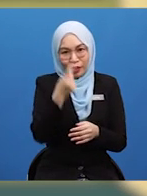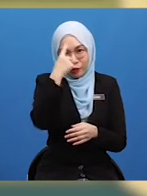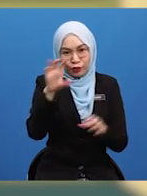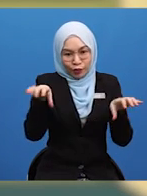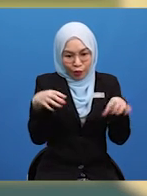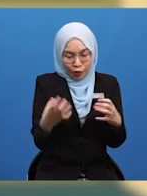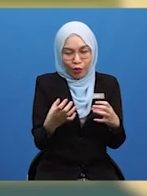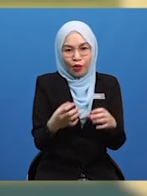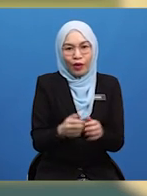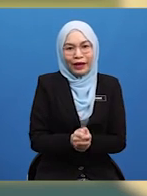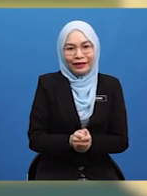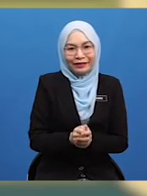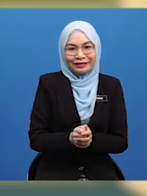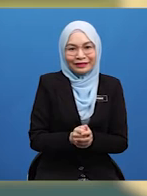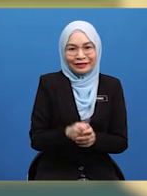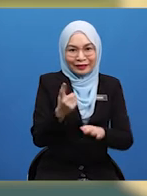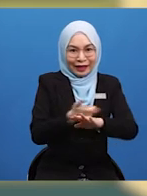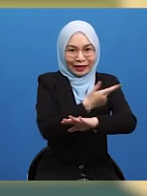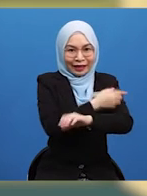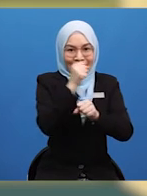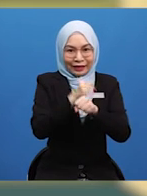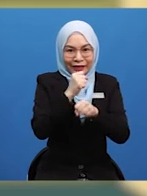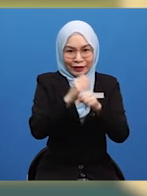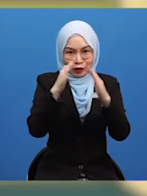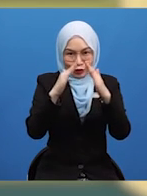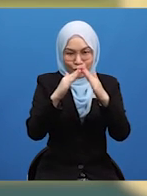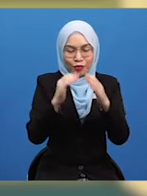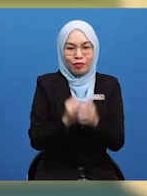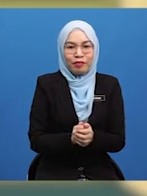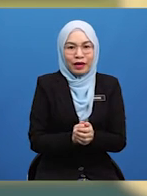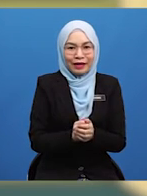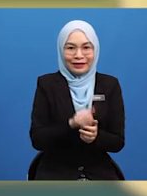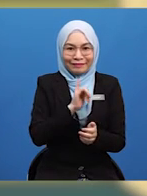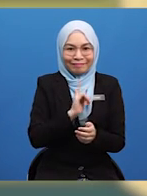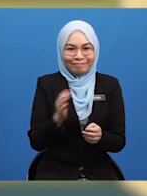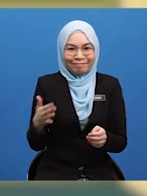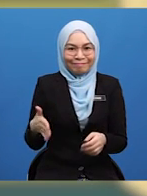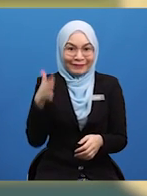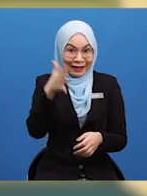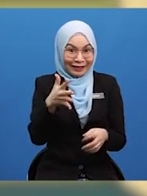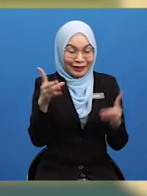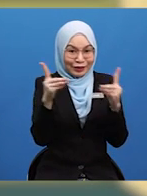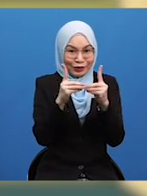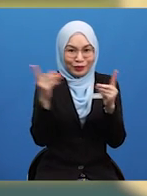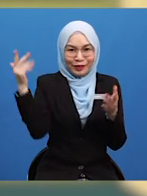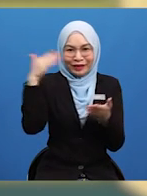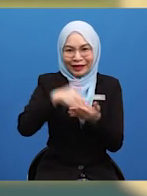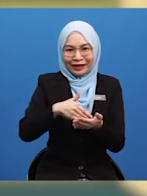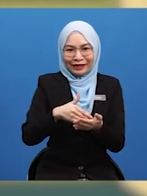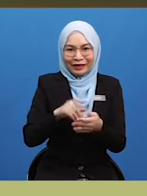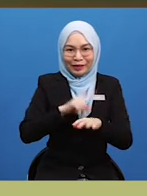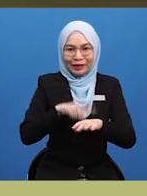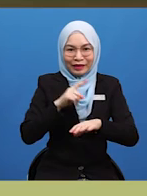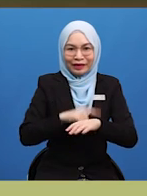ulang kaji dan kerja rumah ya. InsyaAllah kita akan berjumpa lagi pada masa akan